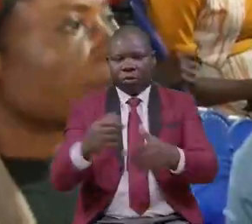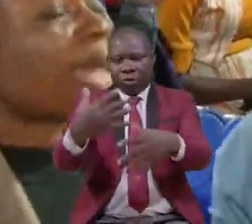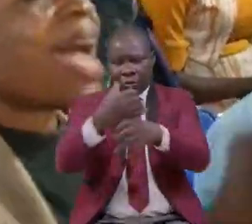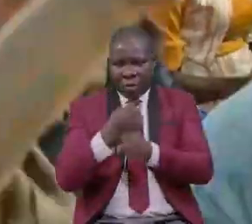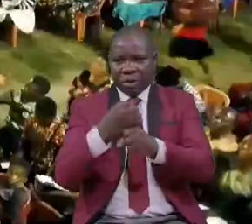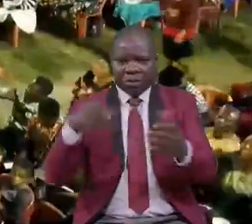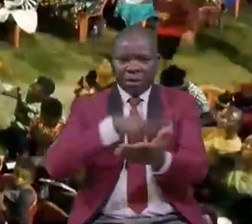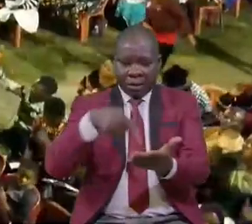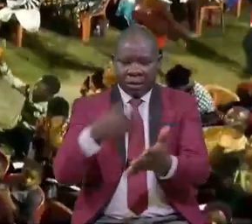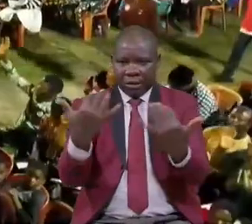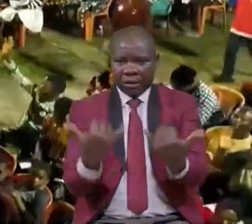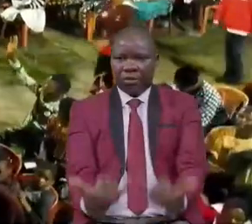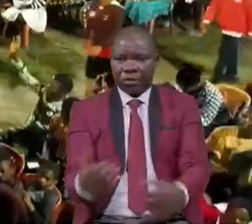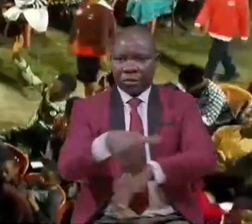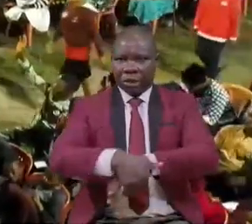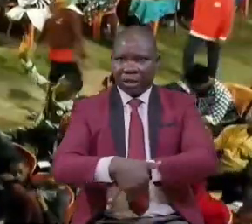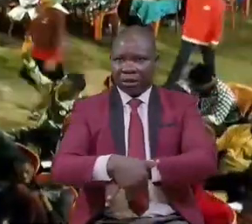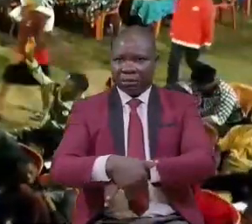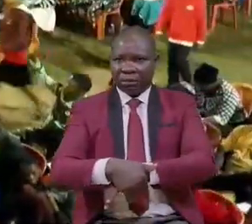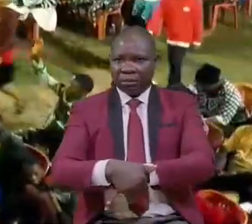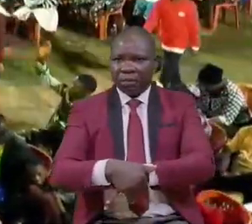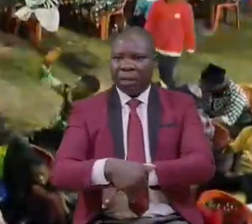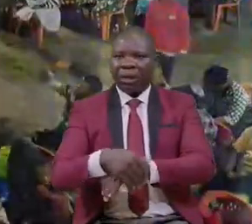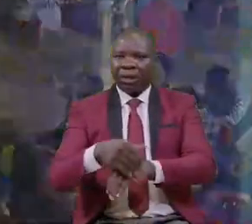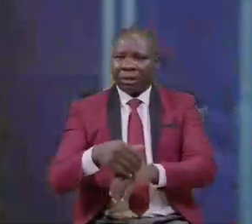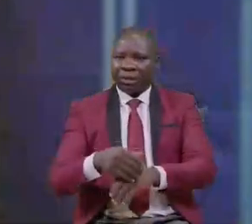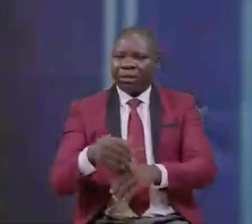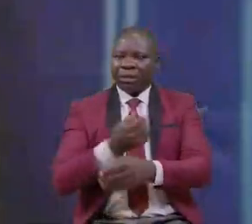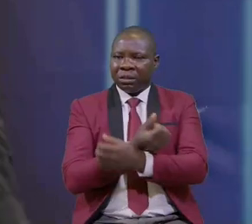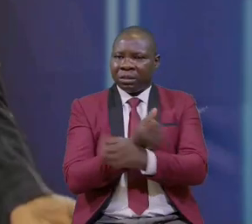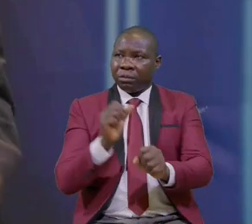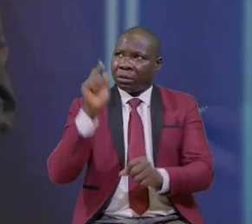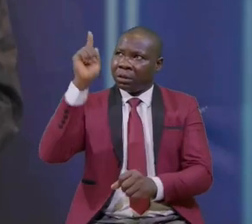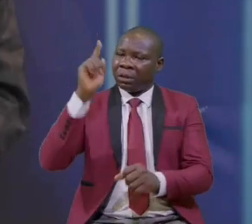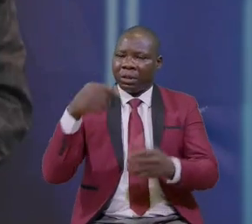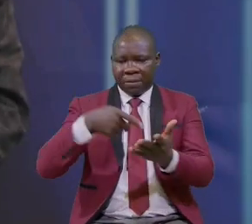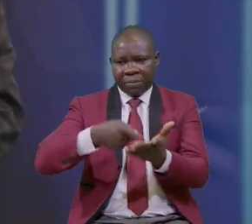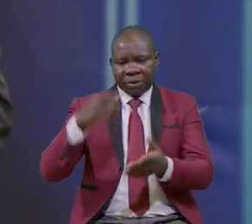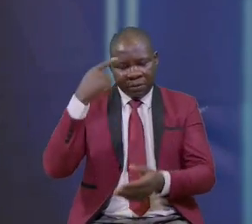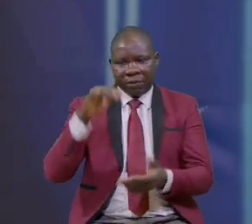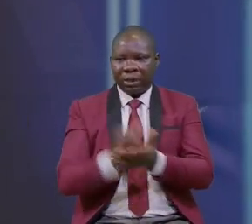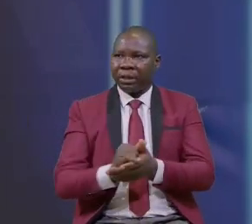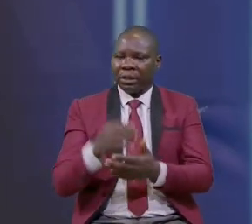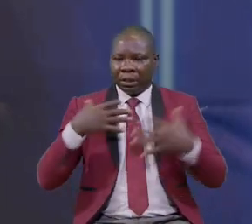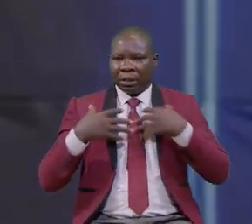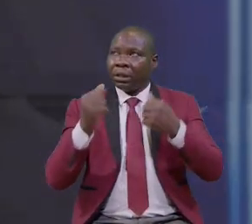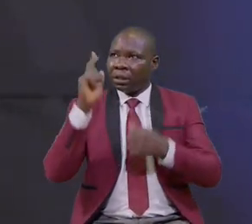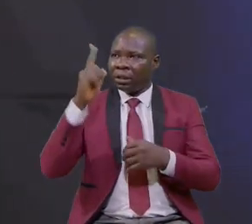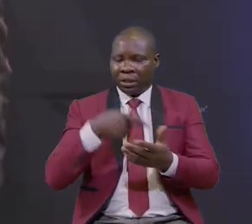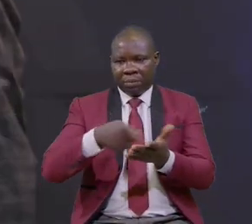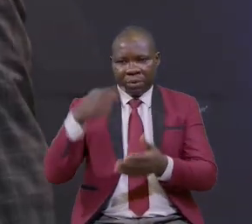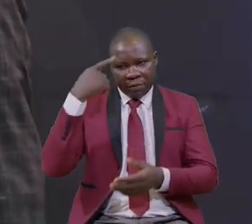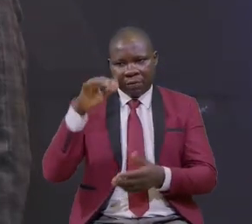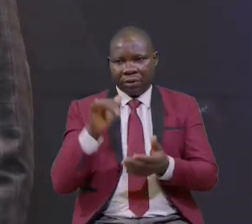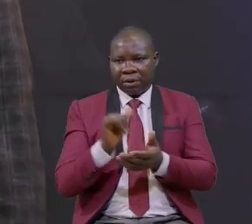ton amen là-bas. Le salut, il a payé pour ça. La guérison, il a payé pour ça. La délivrance,